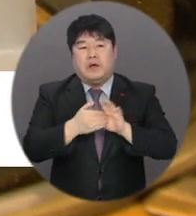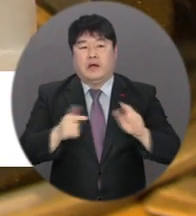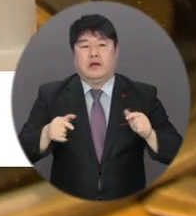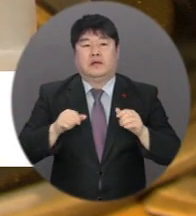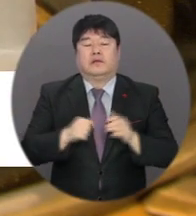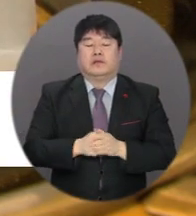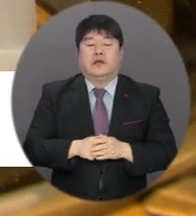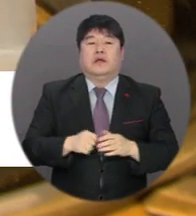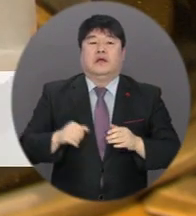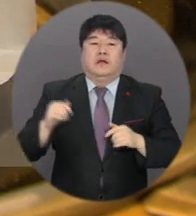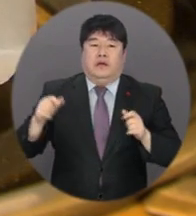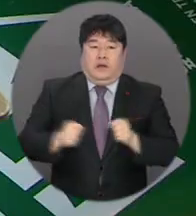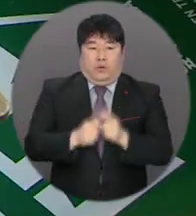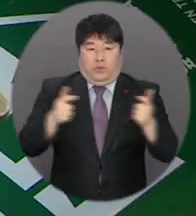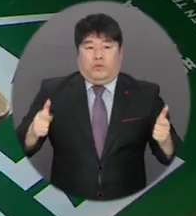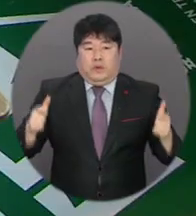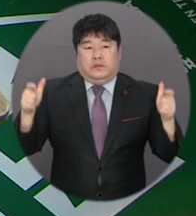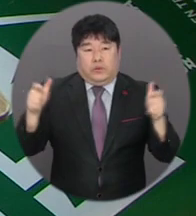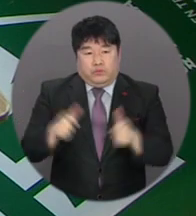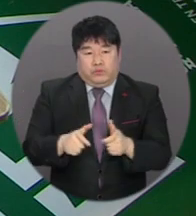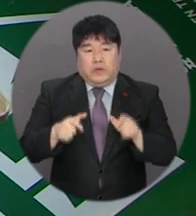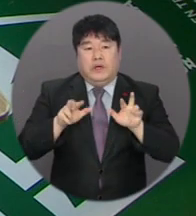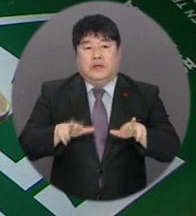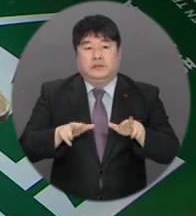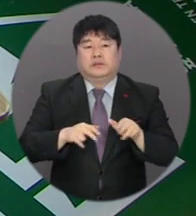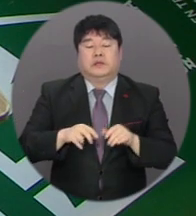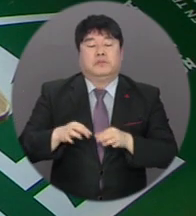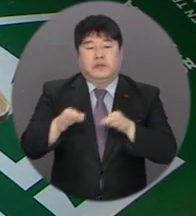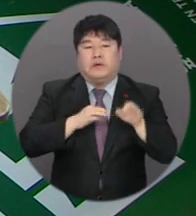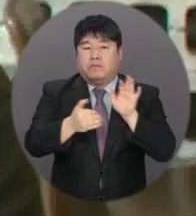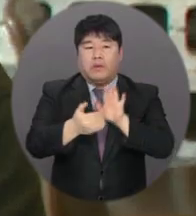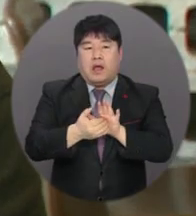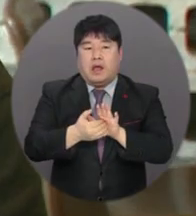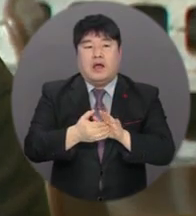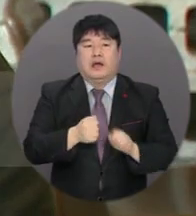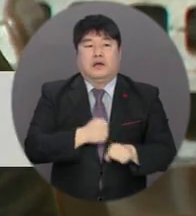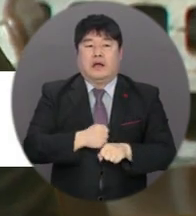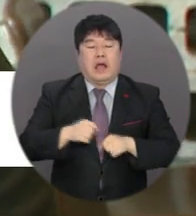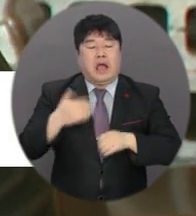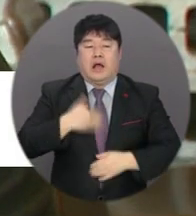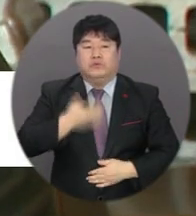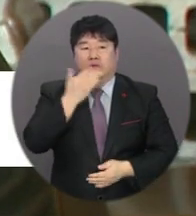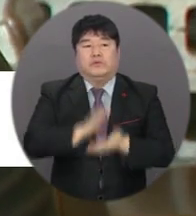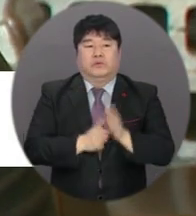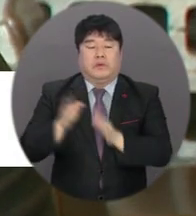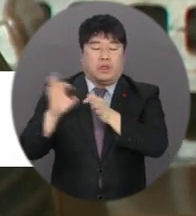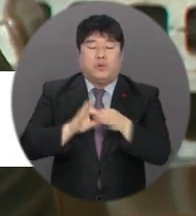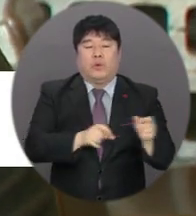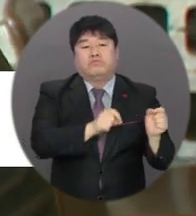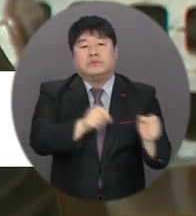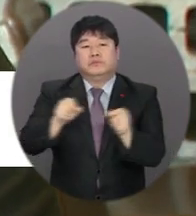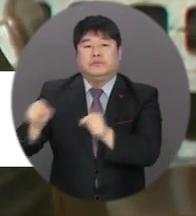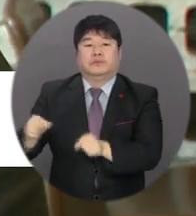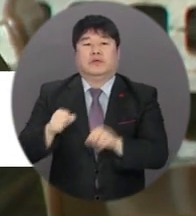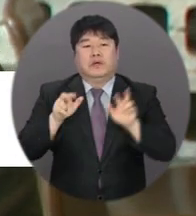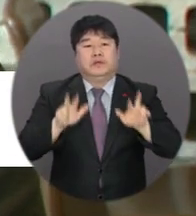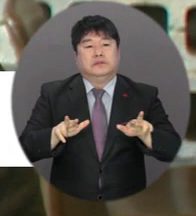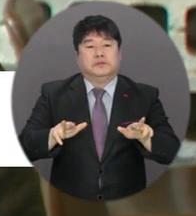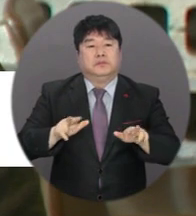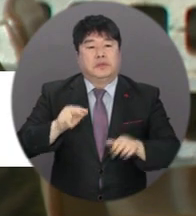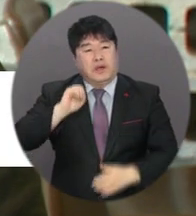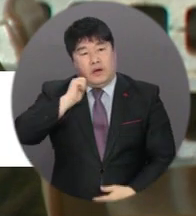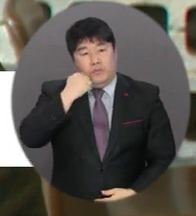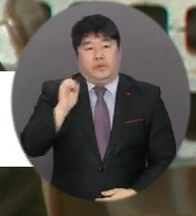지금 영업 제한 조치를 하는 이유를 알 수 없다고 목소리를 높입니다. 계속 미루다 보니까 익시국이 돼버린